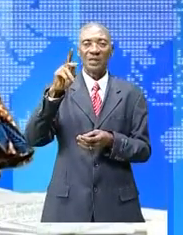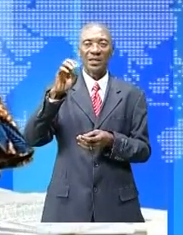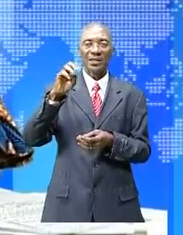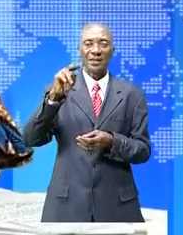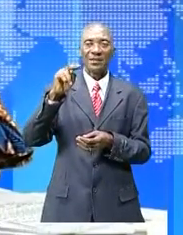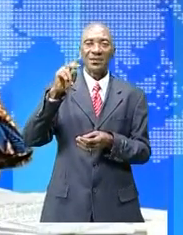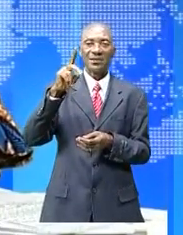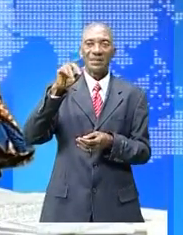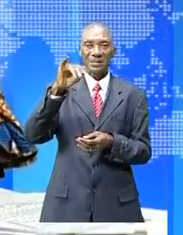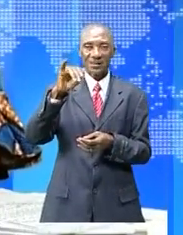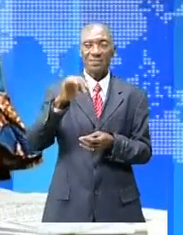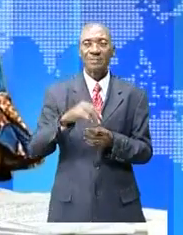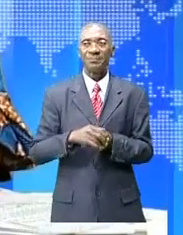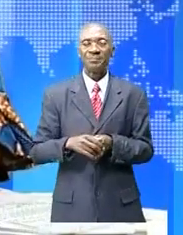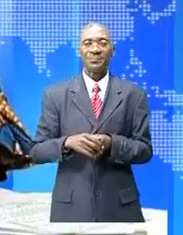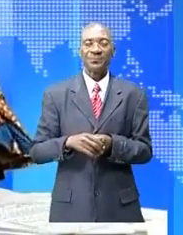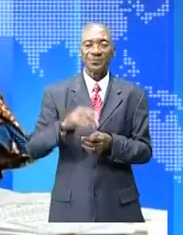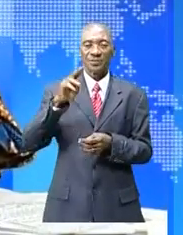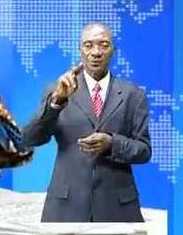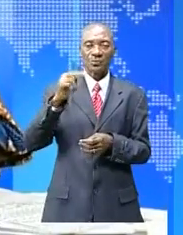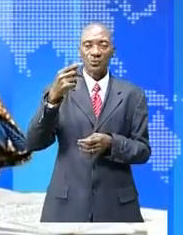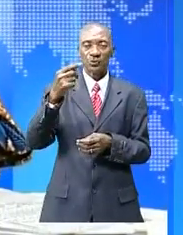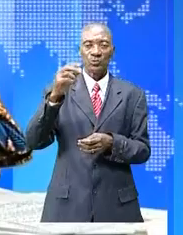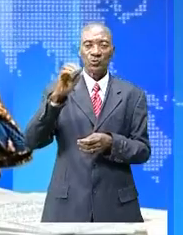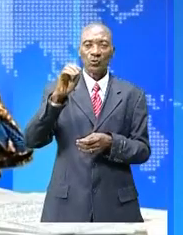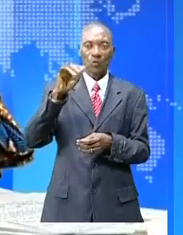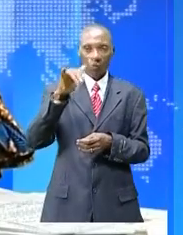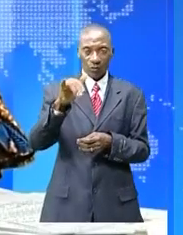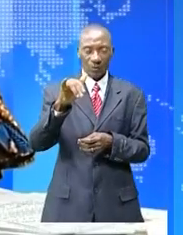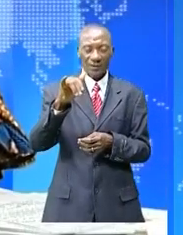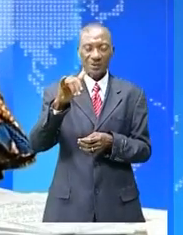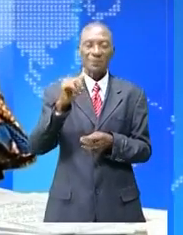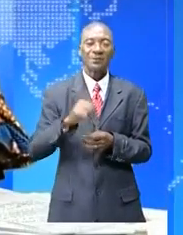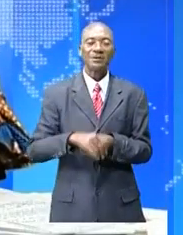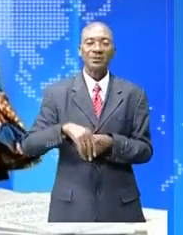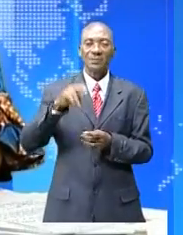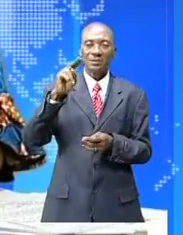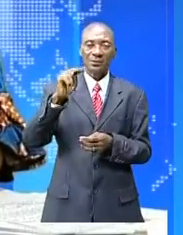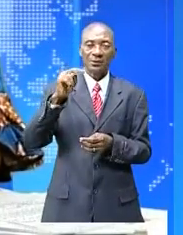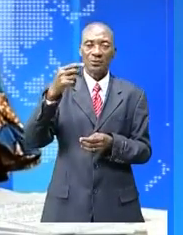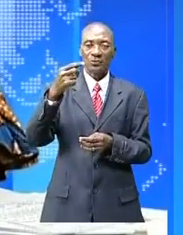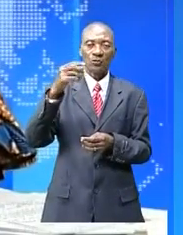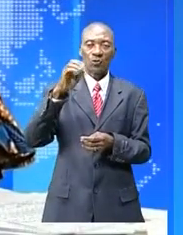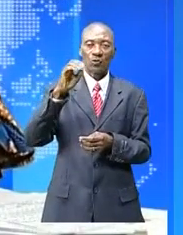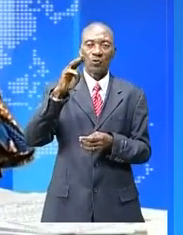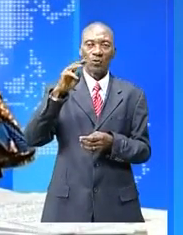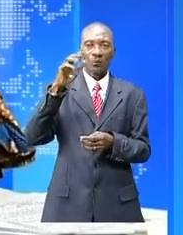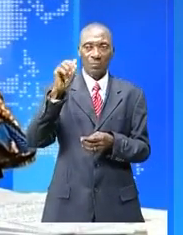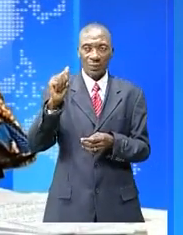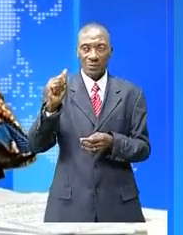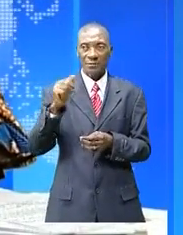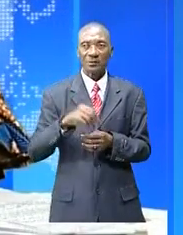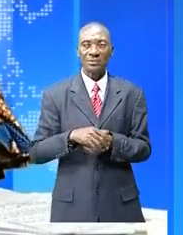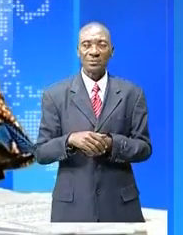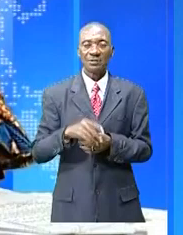Daniel, CGM, Ngoimboko Polin, CGM, Kongo Mai, Kabemba David, CETA,